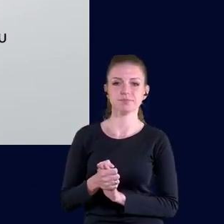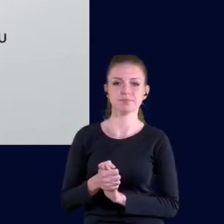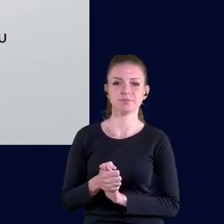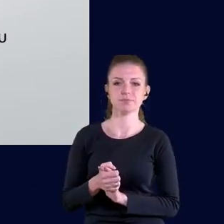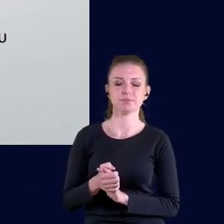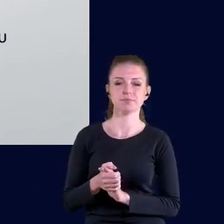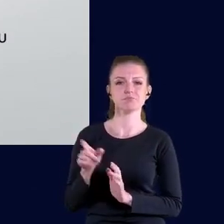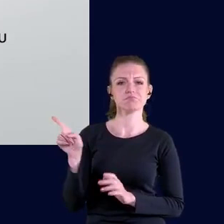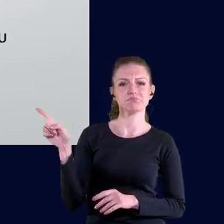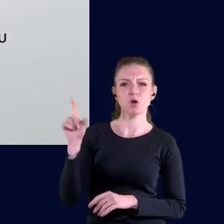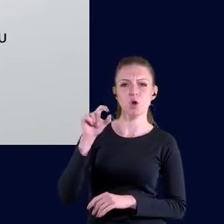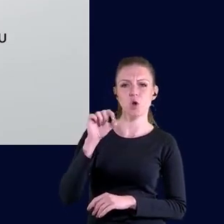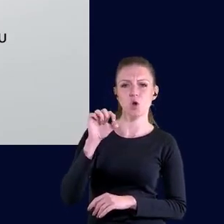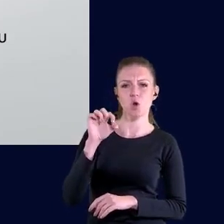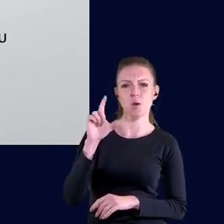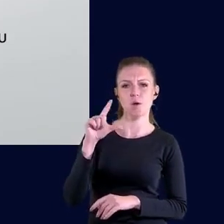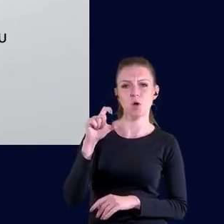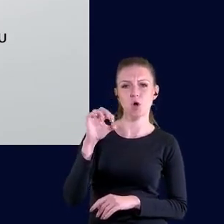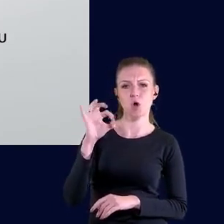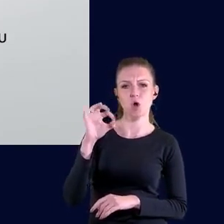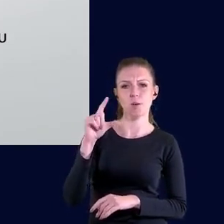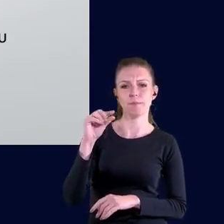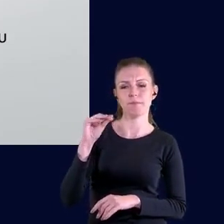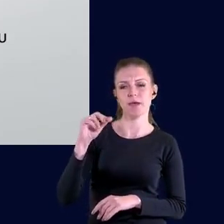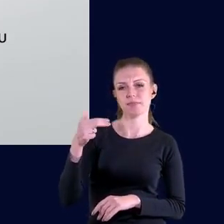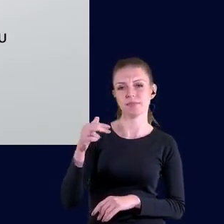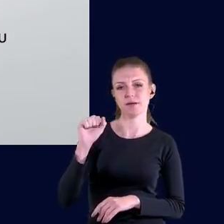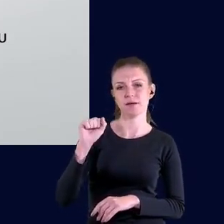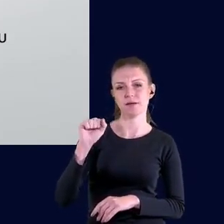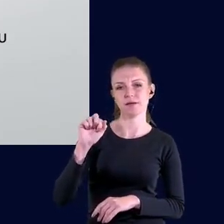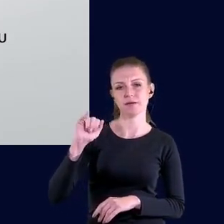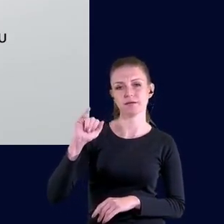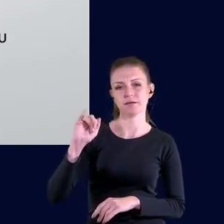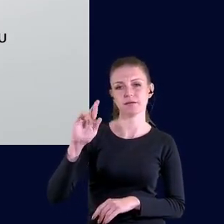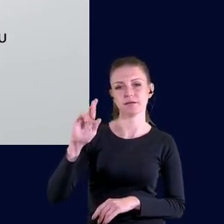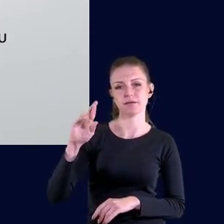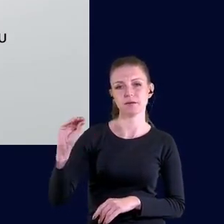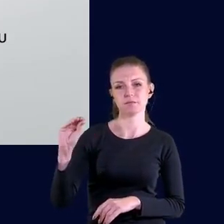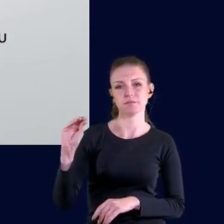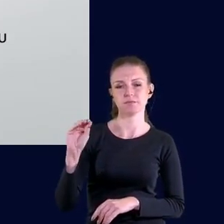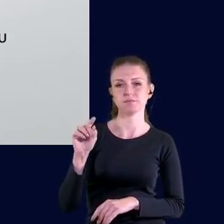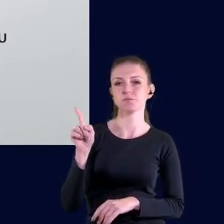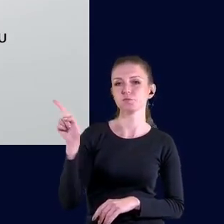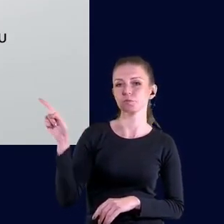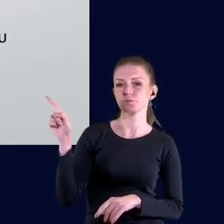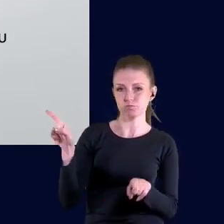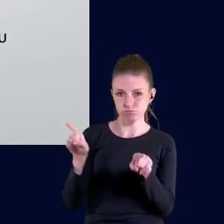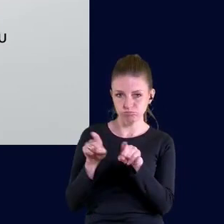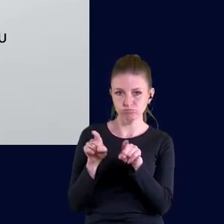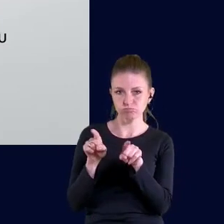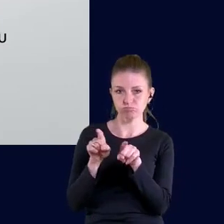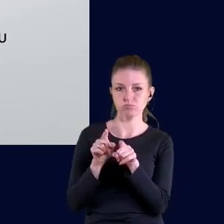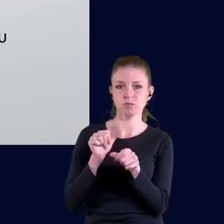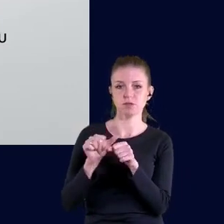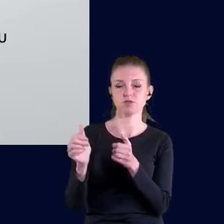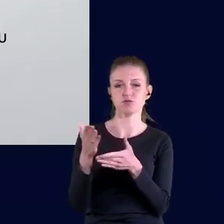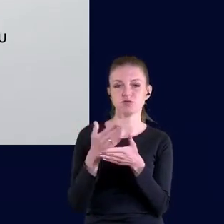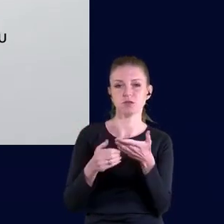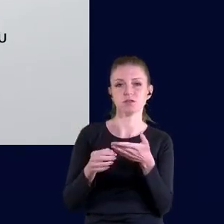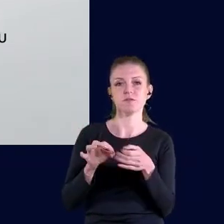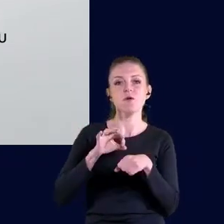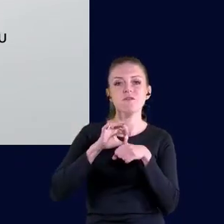ostatnim zasobem do któregoś odwołujesz Opener i tutaj również część